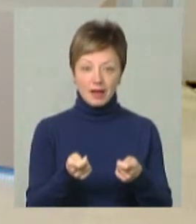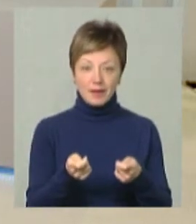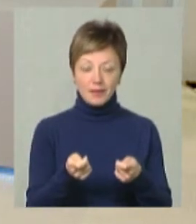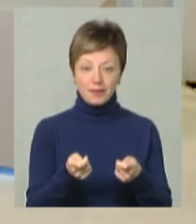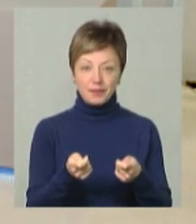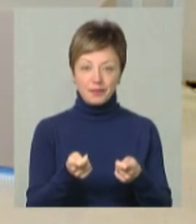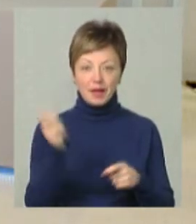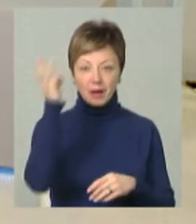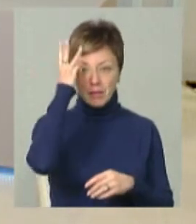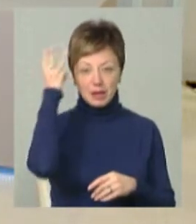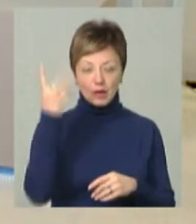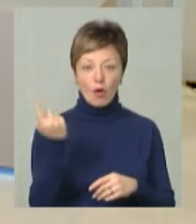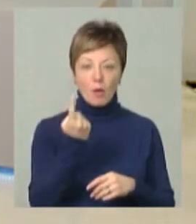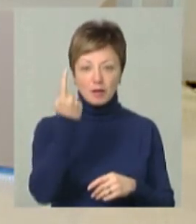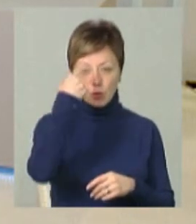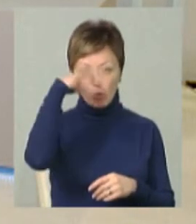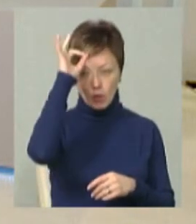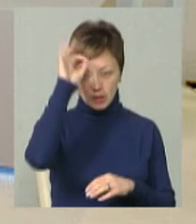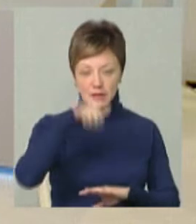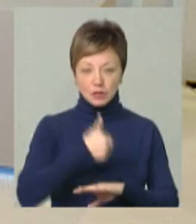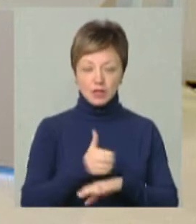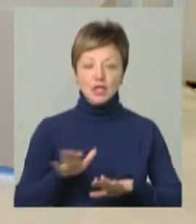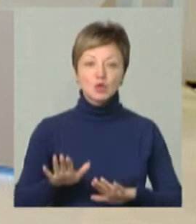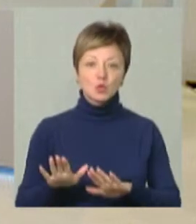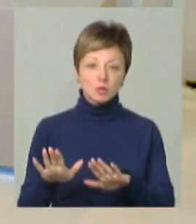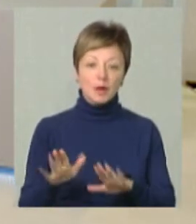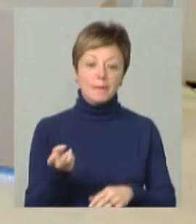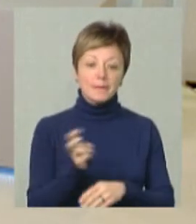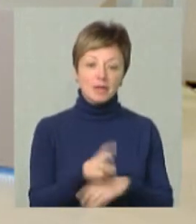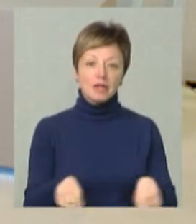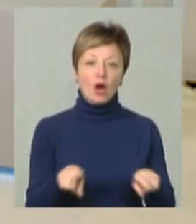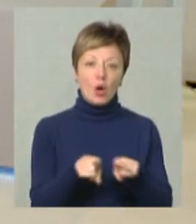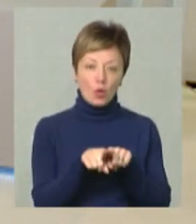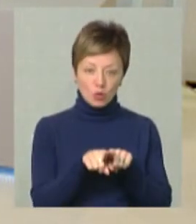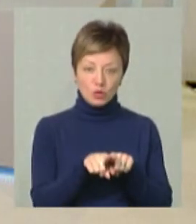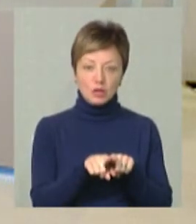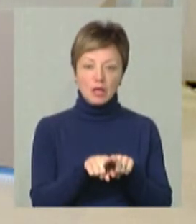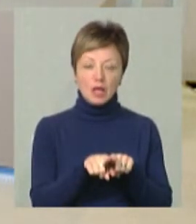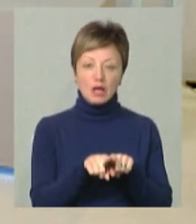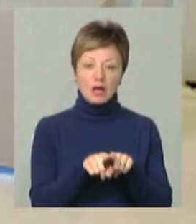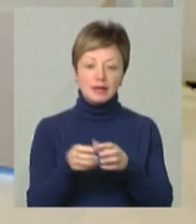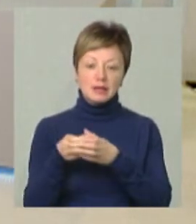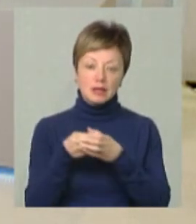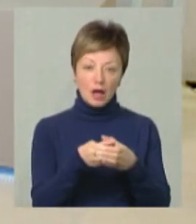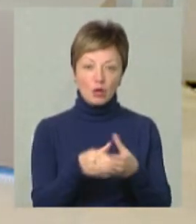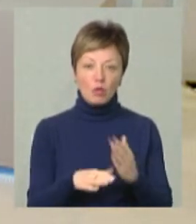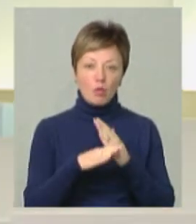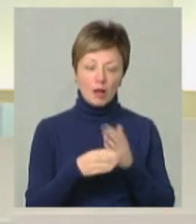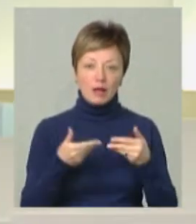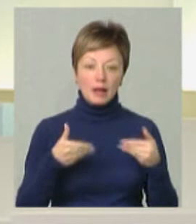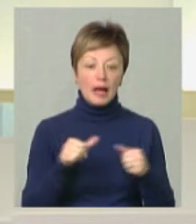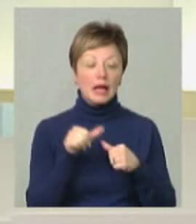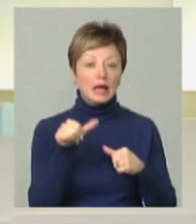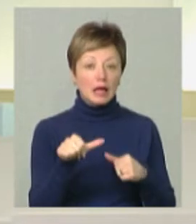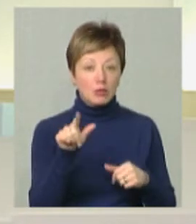нашої Хмельницької обласної поліції на чолі з заступником, прийшли також цілою таким десантом і допомогли нам. Тому, крім